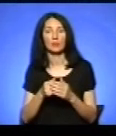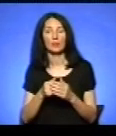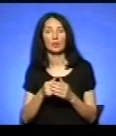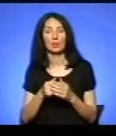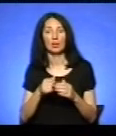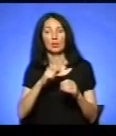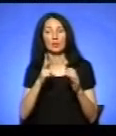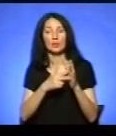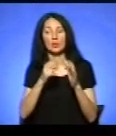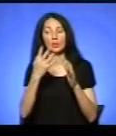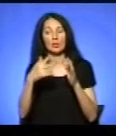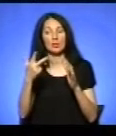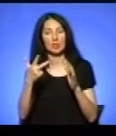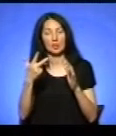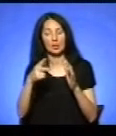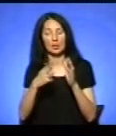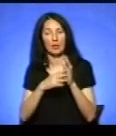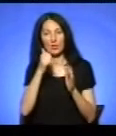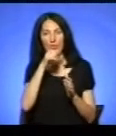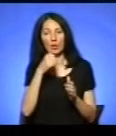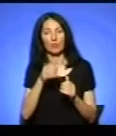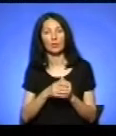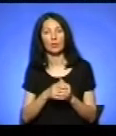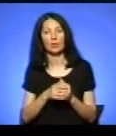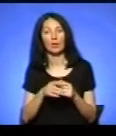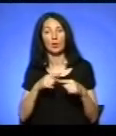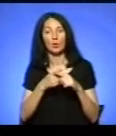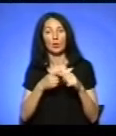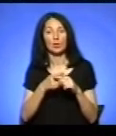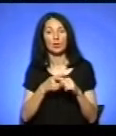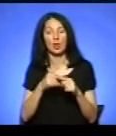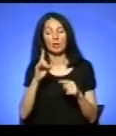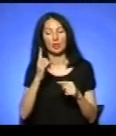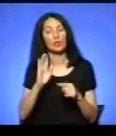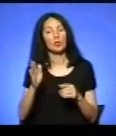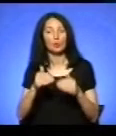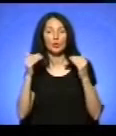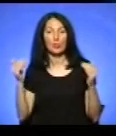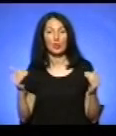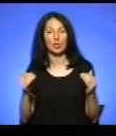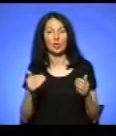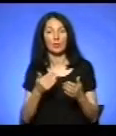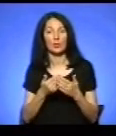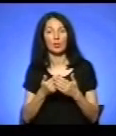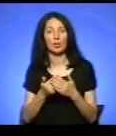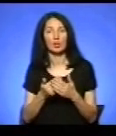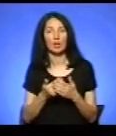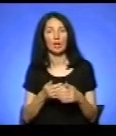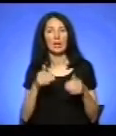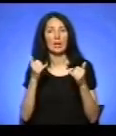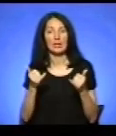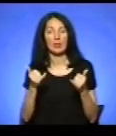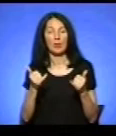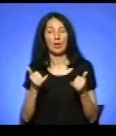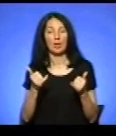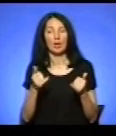18-39 років. Так. Але вікові коефіцієнти, воно тобто, на дитинку… Все-таки якщо, трошки буде суттєвіше. Якщо зараз… Ну і тепер давайте ще раз, ми вже